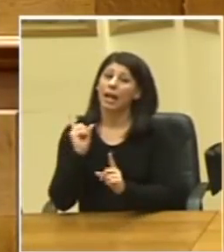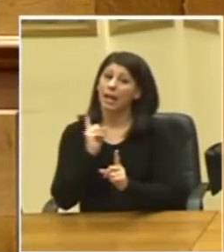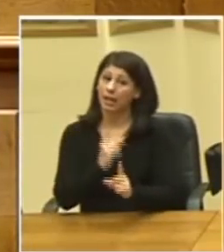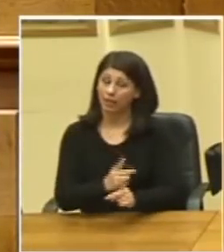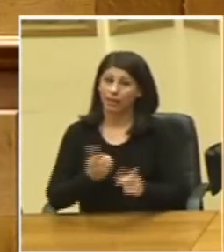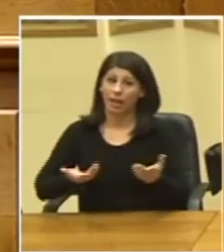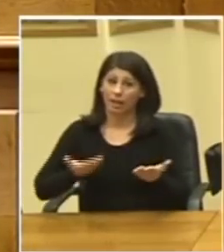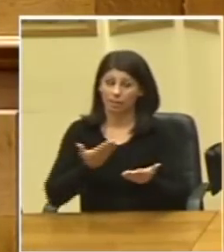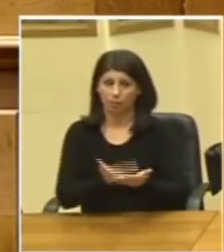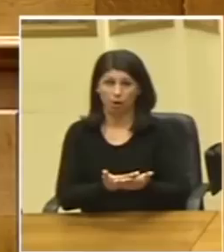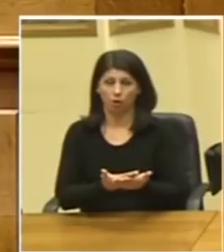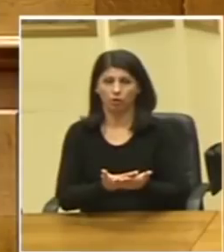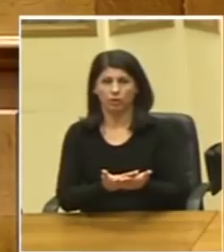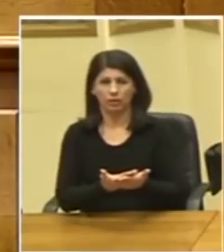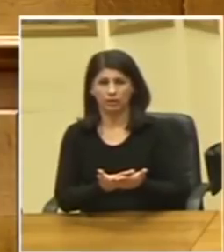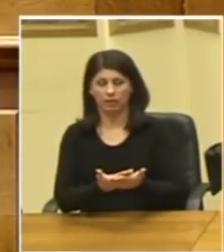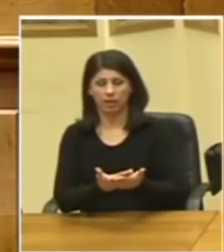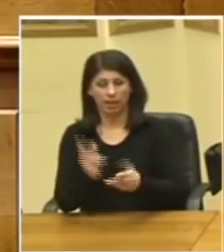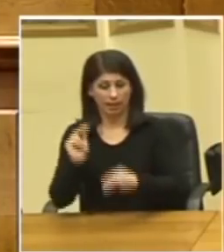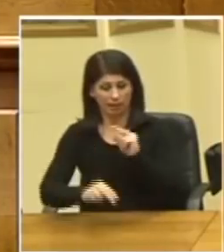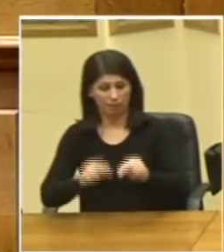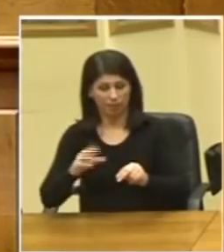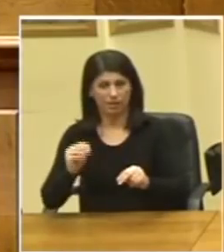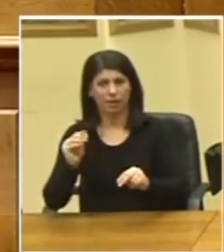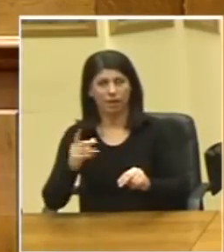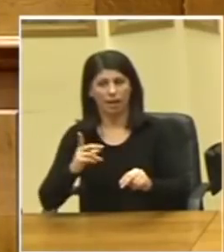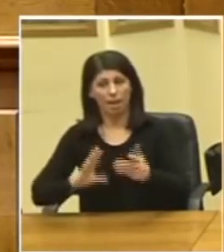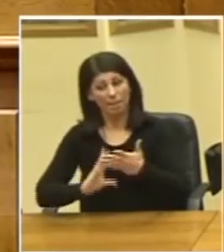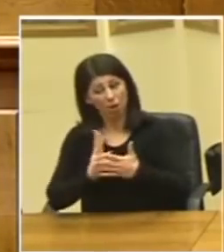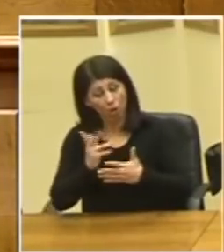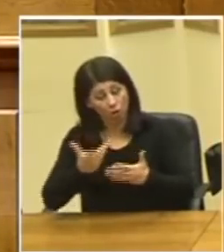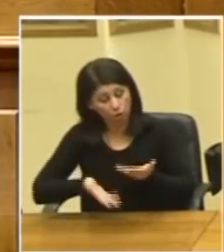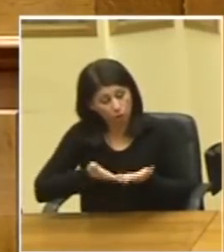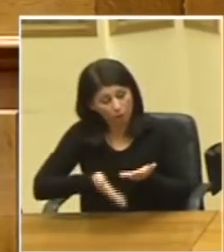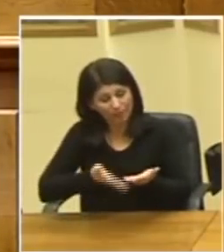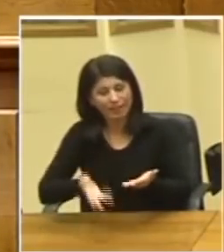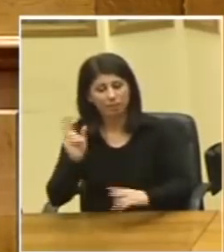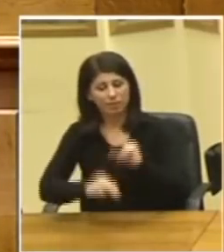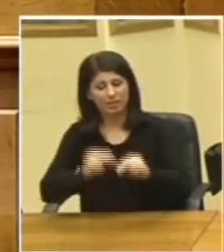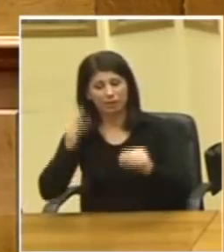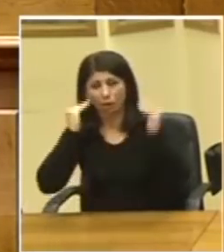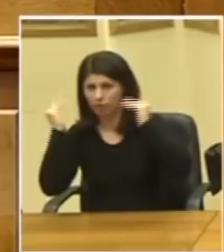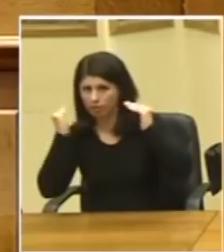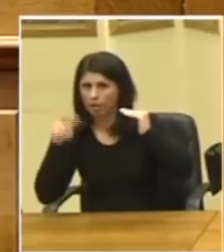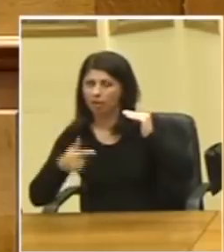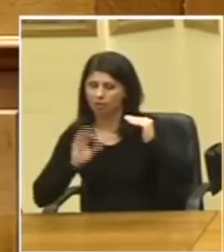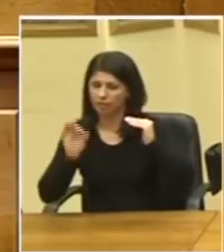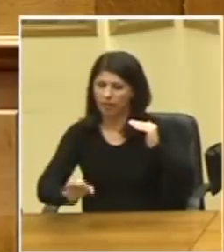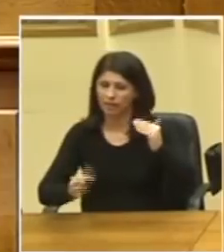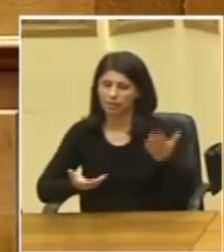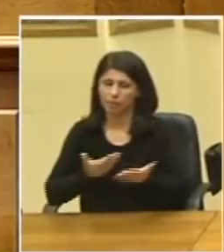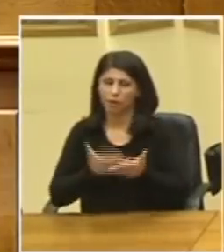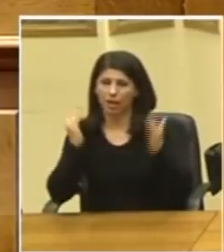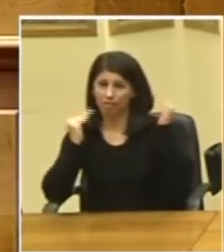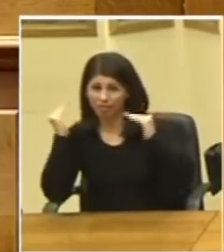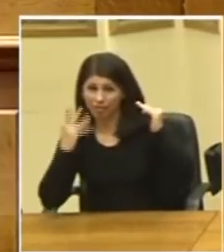την επικοδομητική ψήφο δυσπιστίας φτάνει στο σημείο προτάσεις δυσπιστίας που